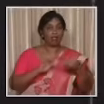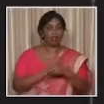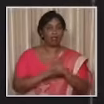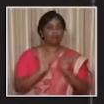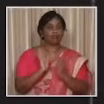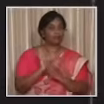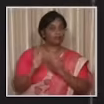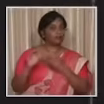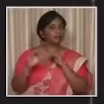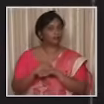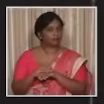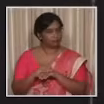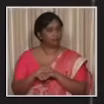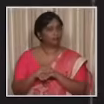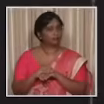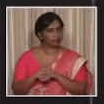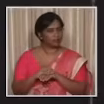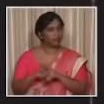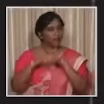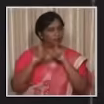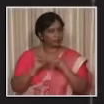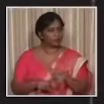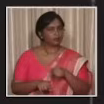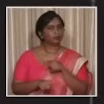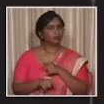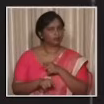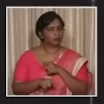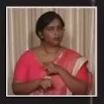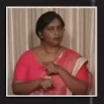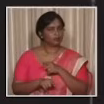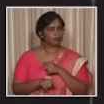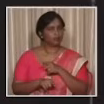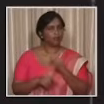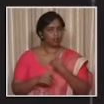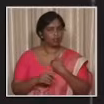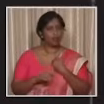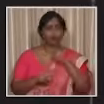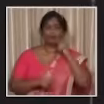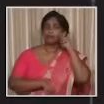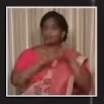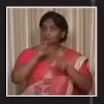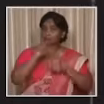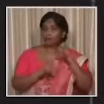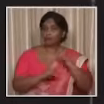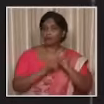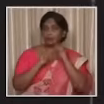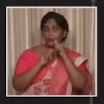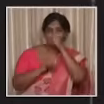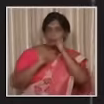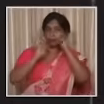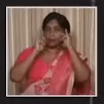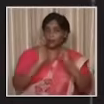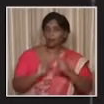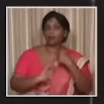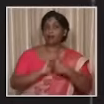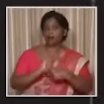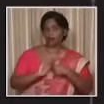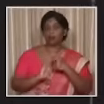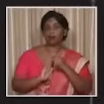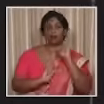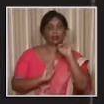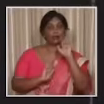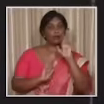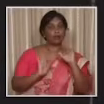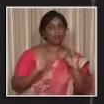komisamata. E wagema api mahajanathawata dushanen tor ratak kiyala tamai 69